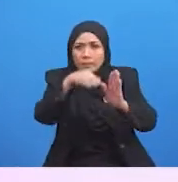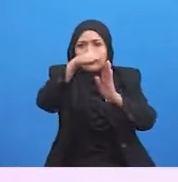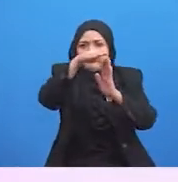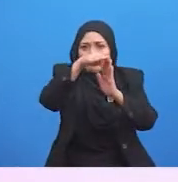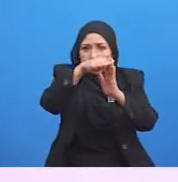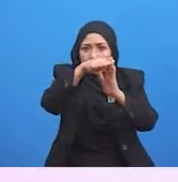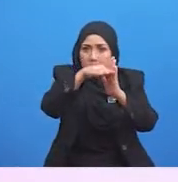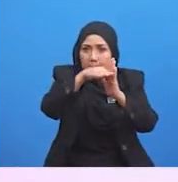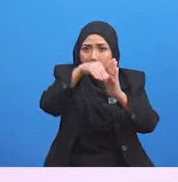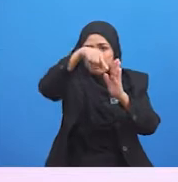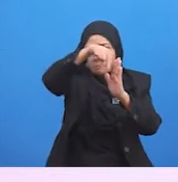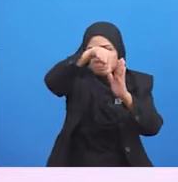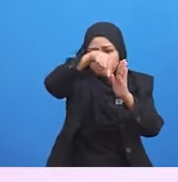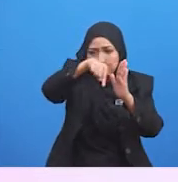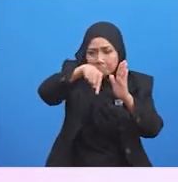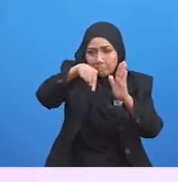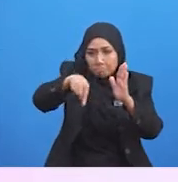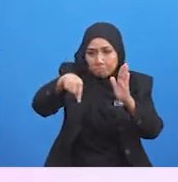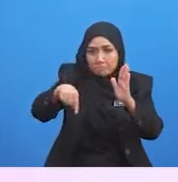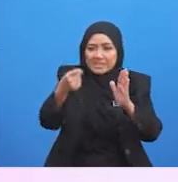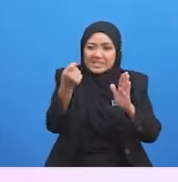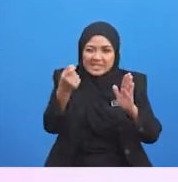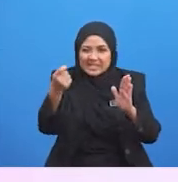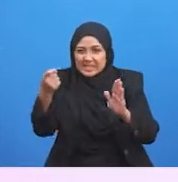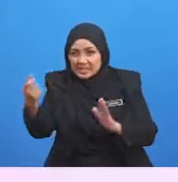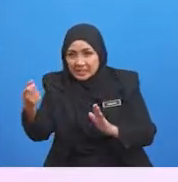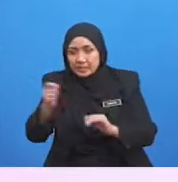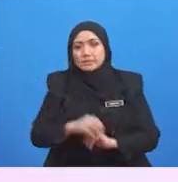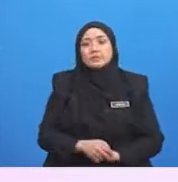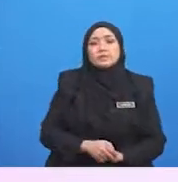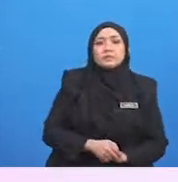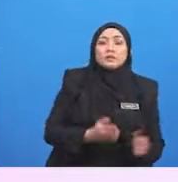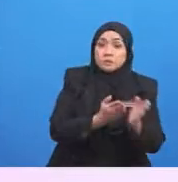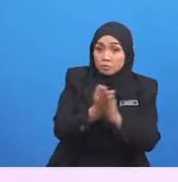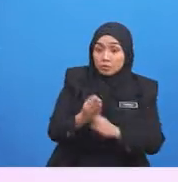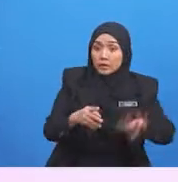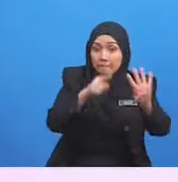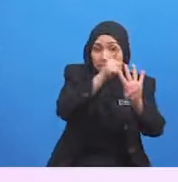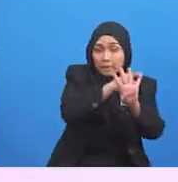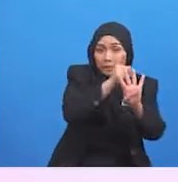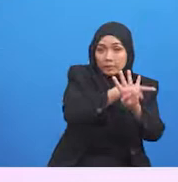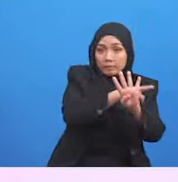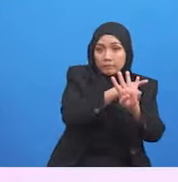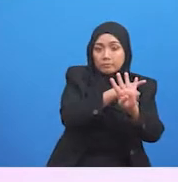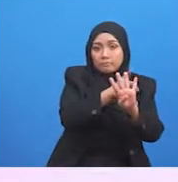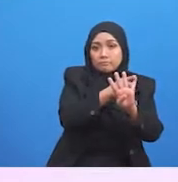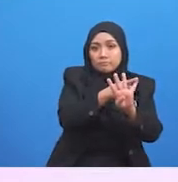mengalami penurunan sedikit demi sedikit. Seterusnya, peringkat keempat iaitu